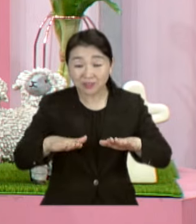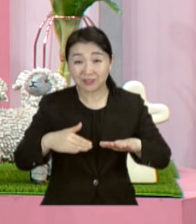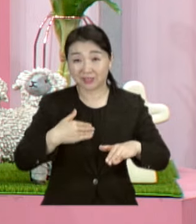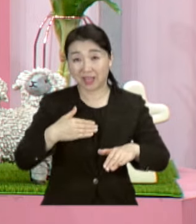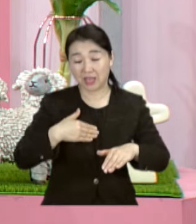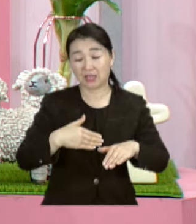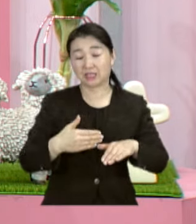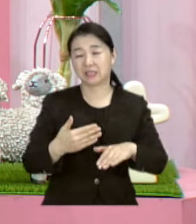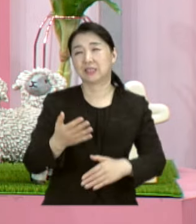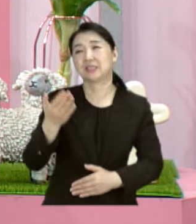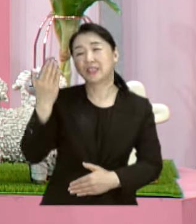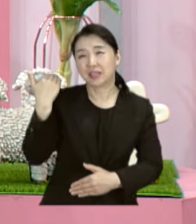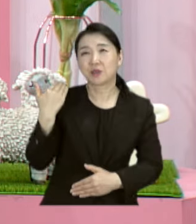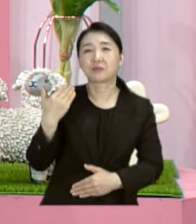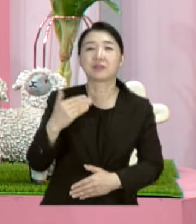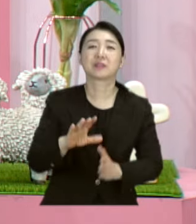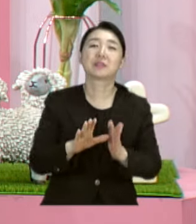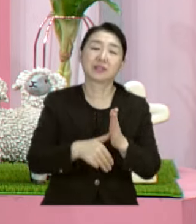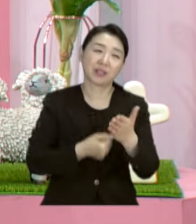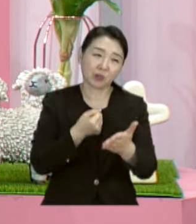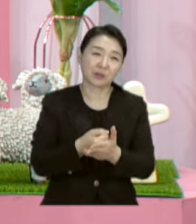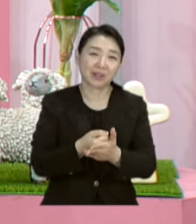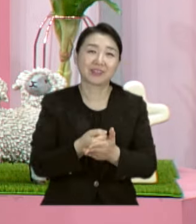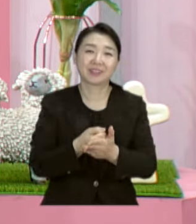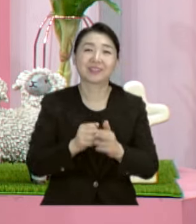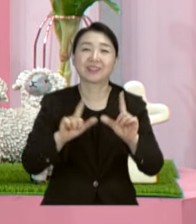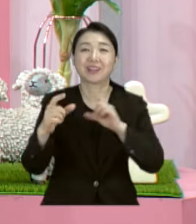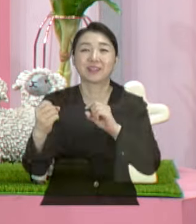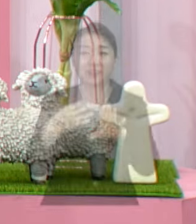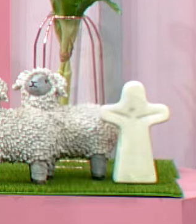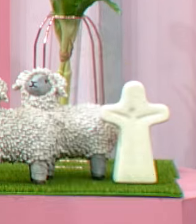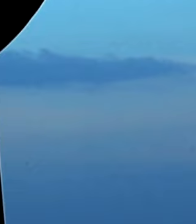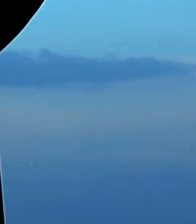응답이고 네. 결단의 열매가 아닌가 그렇게 생각합니다.